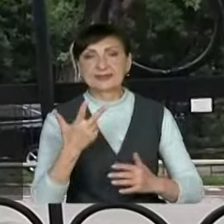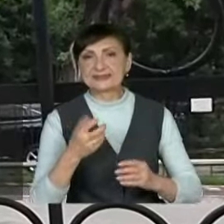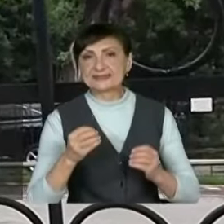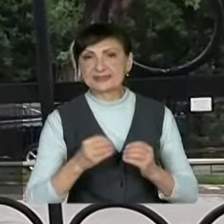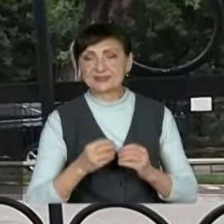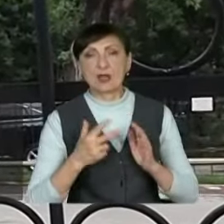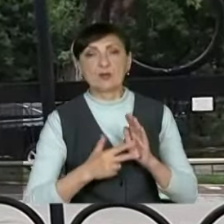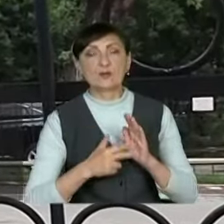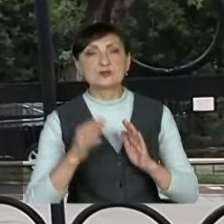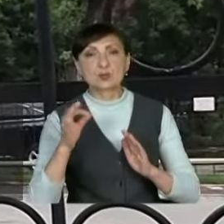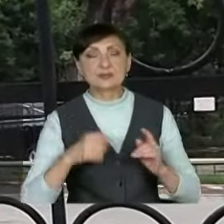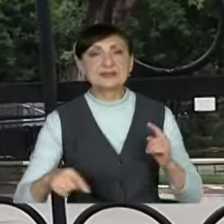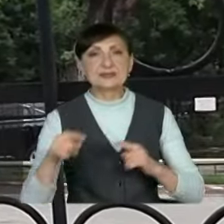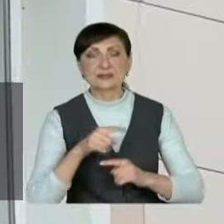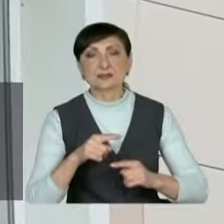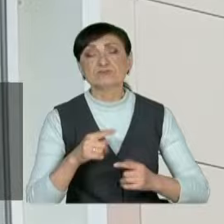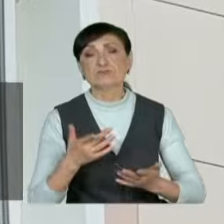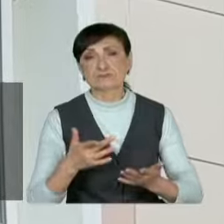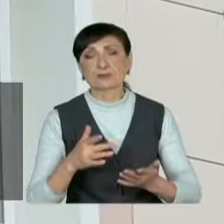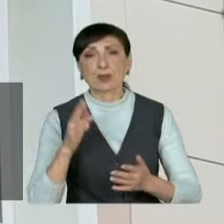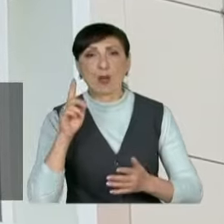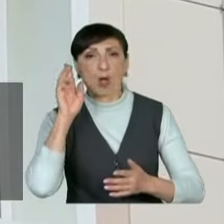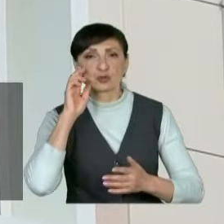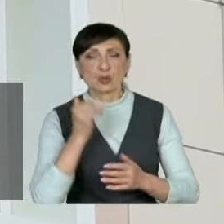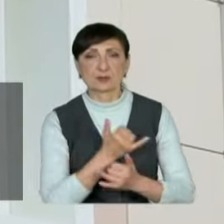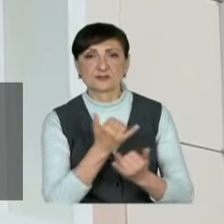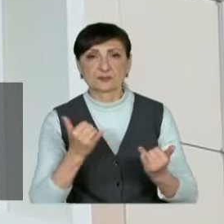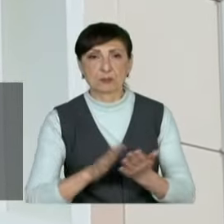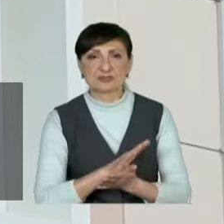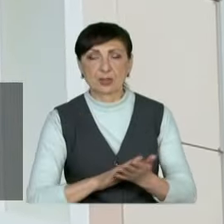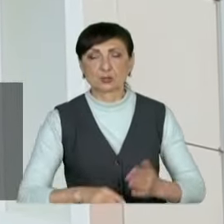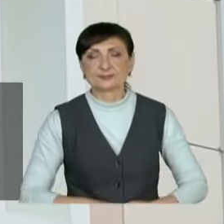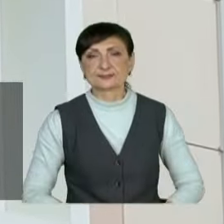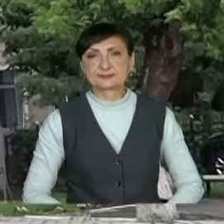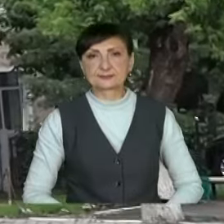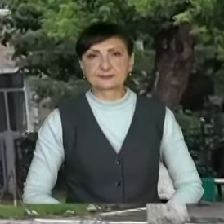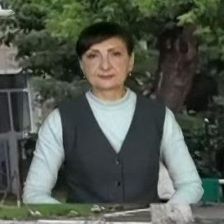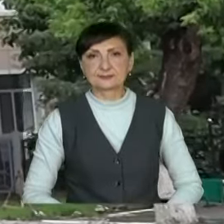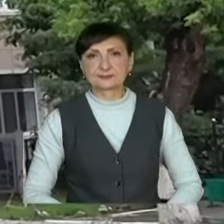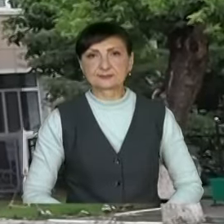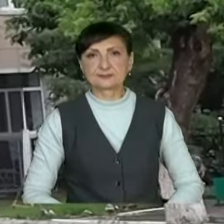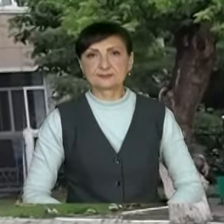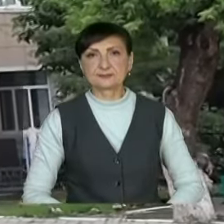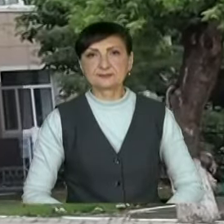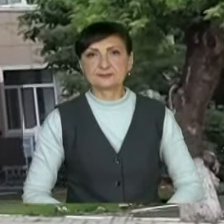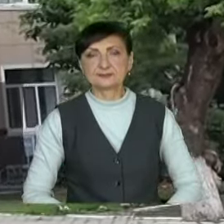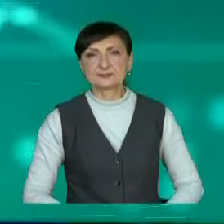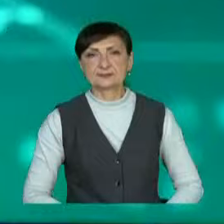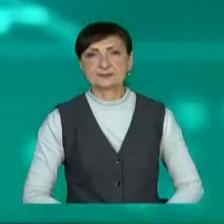310, 80% из них на бюджетной основе. Нургуль Алина, Замат Елюбаев, телеканал Алматы, Северо-Казахстанской области.